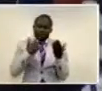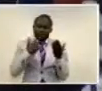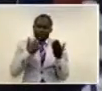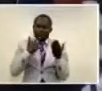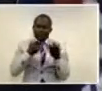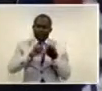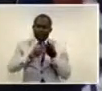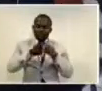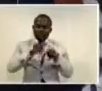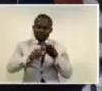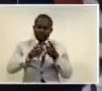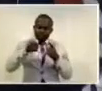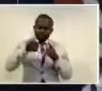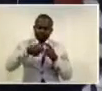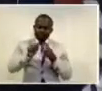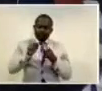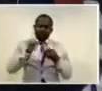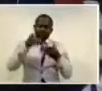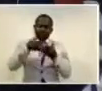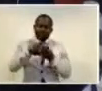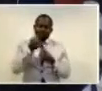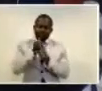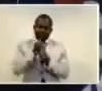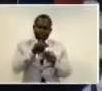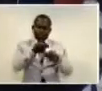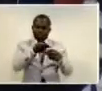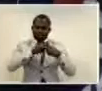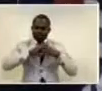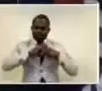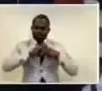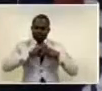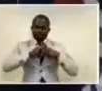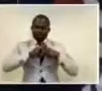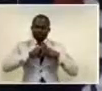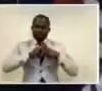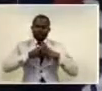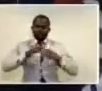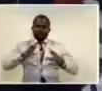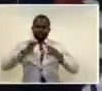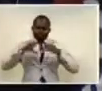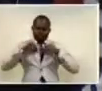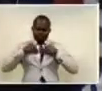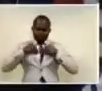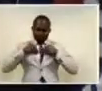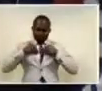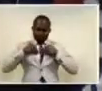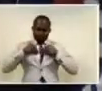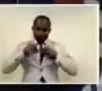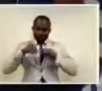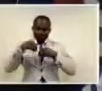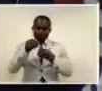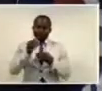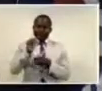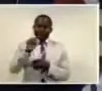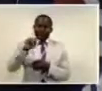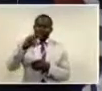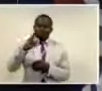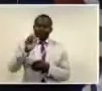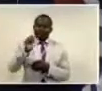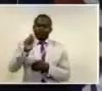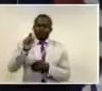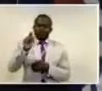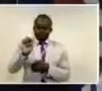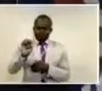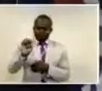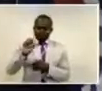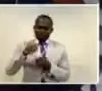ni inshuti ye yageze igihe cyo gukora gufata inguzanyo yemera kumutangira ingwate.